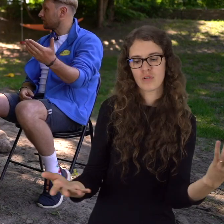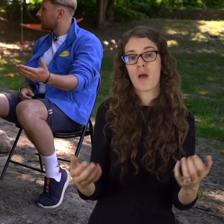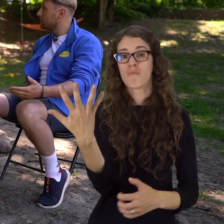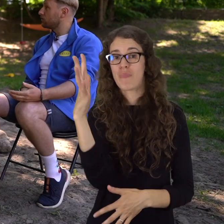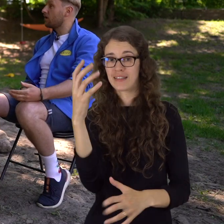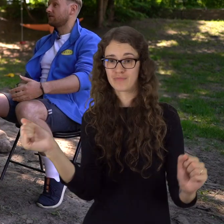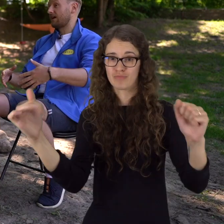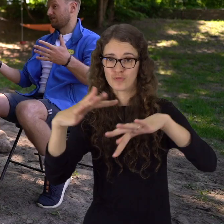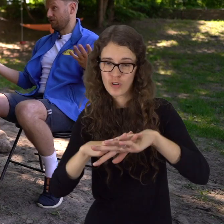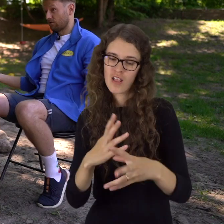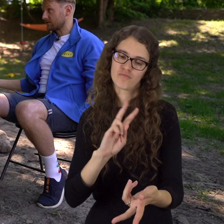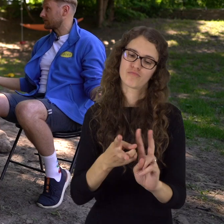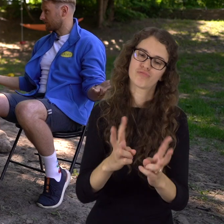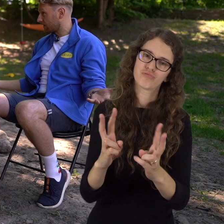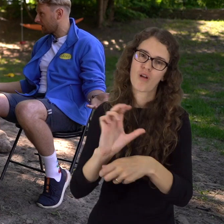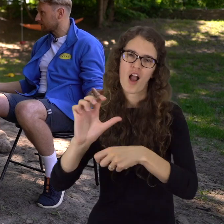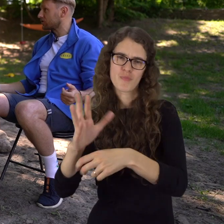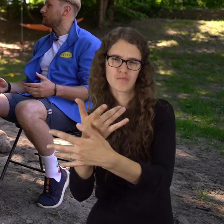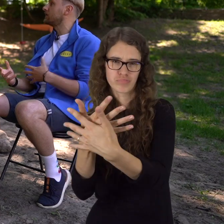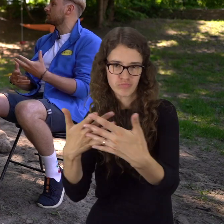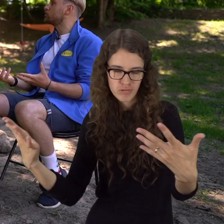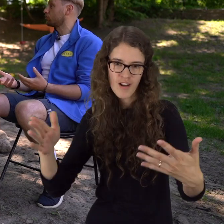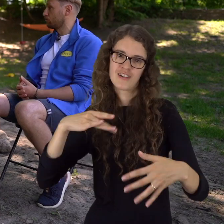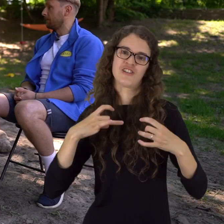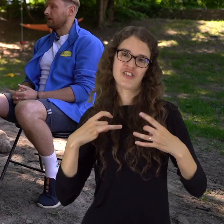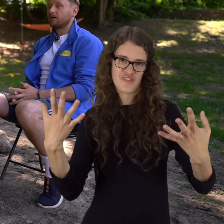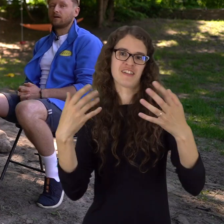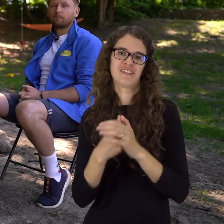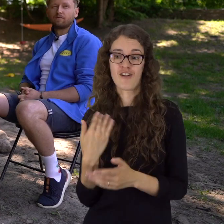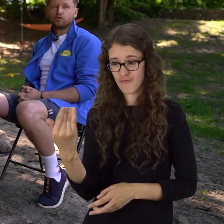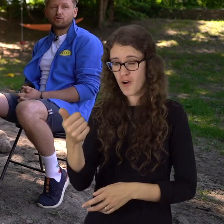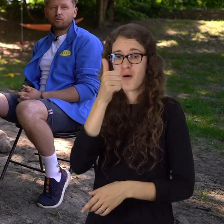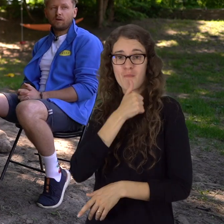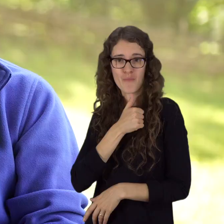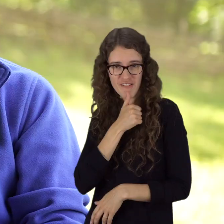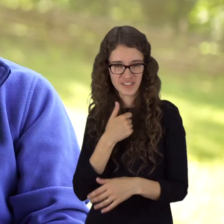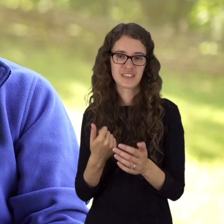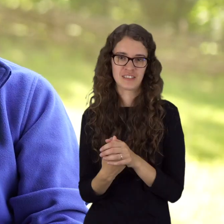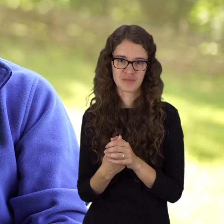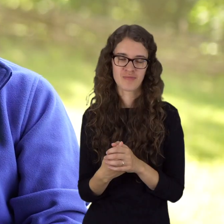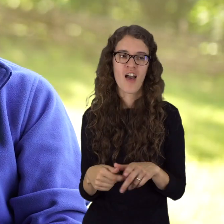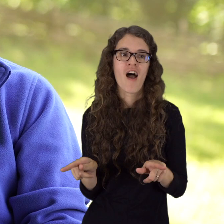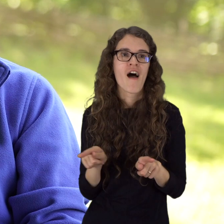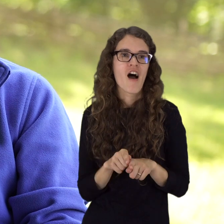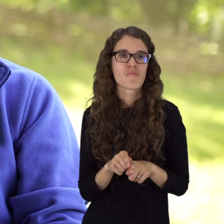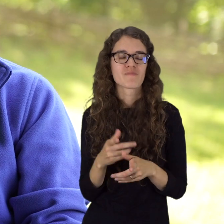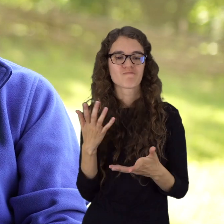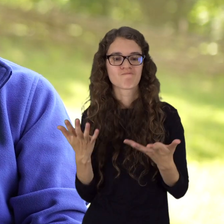penktadienį susirinkė gamino, na, ir vyko tas visas vakarėlis. Tai čia vienas iš tokių pavyzdžių, kai